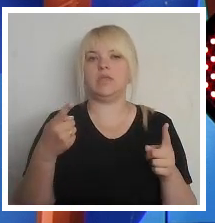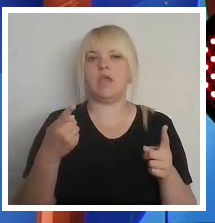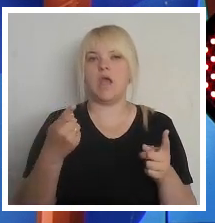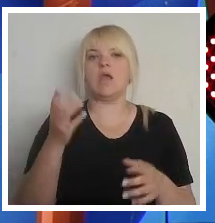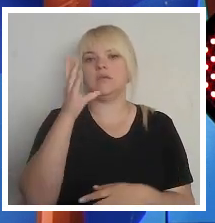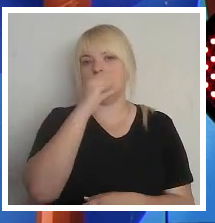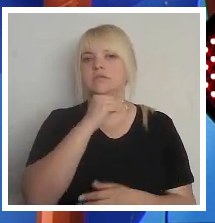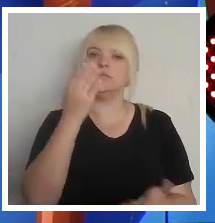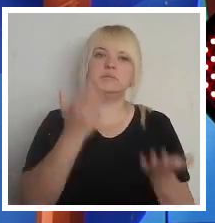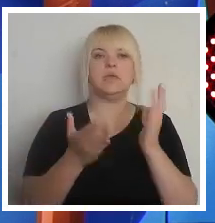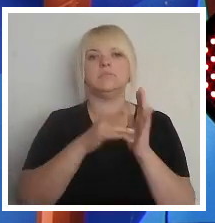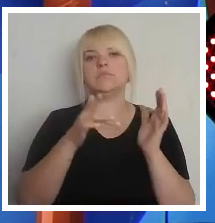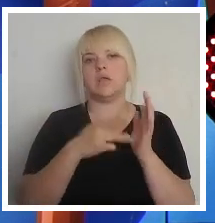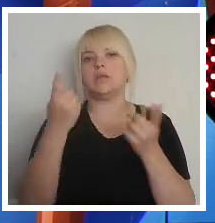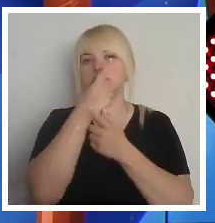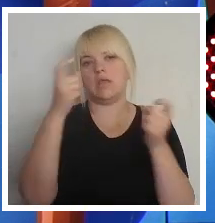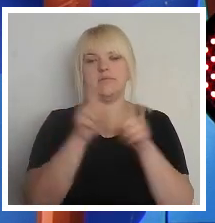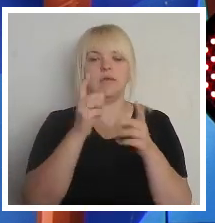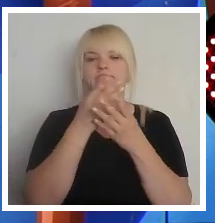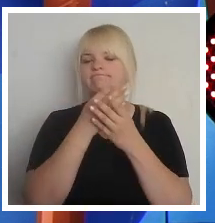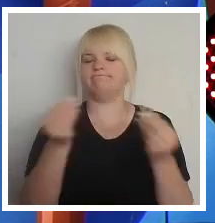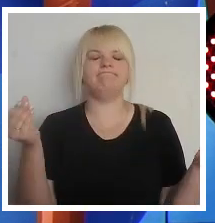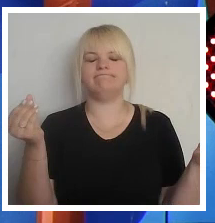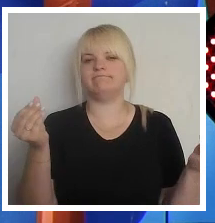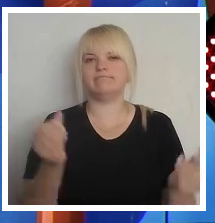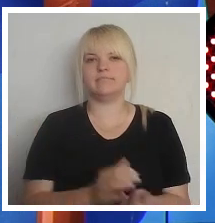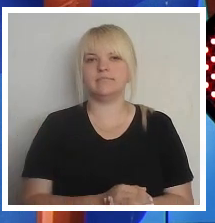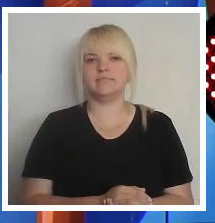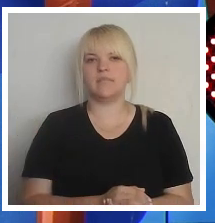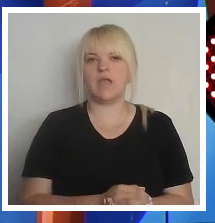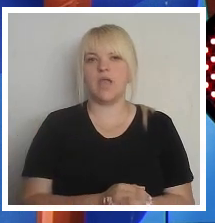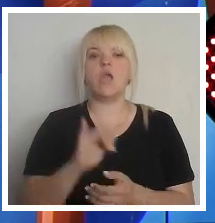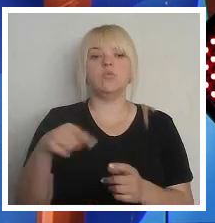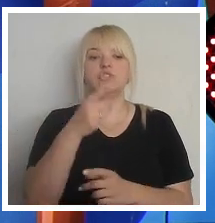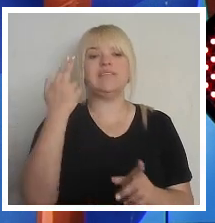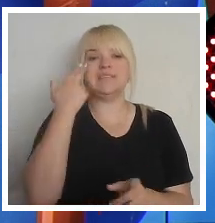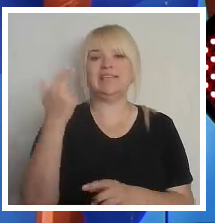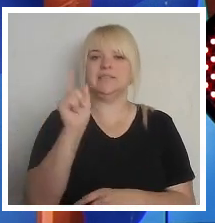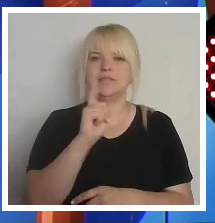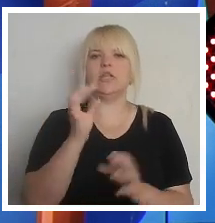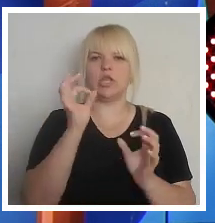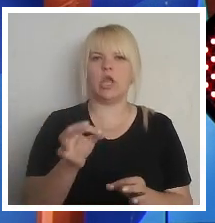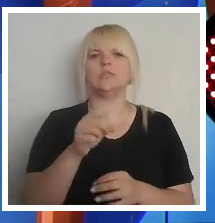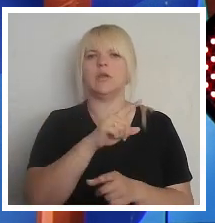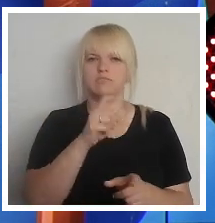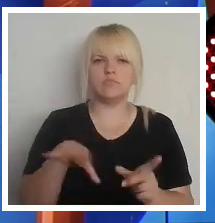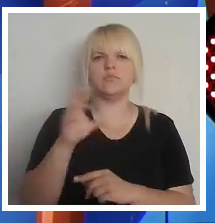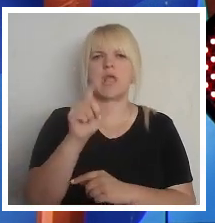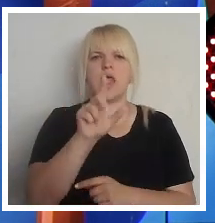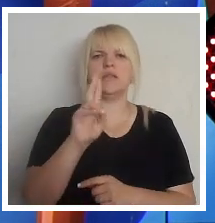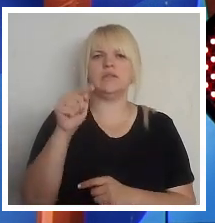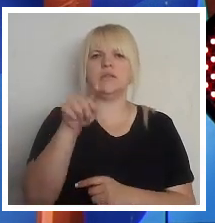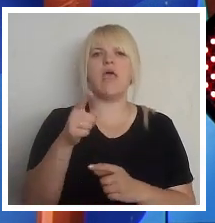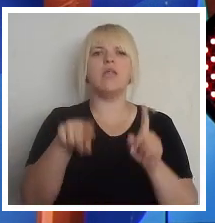iespējams, ka kāds medijs arī pazustu. Teiksim tā, šis risks ir tas, ko mums atgādina LNT slēgšana pirms